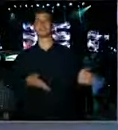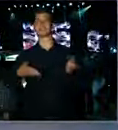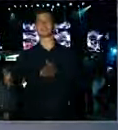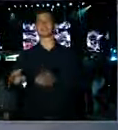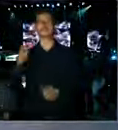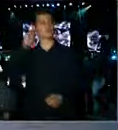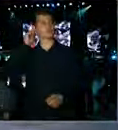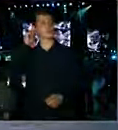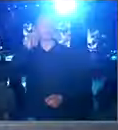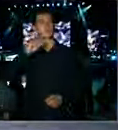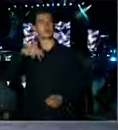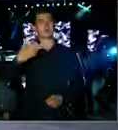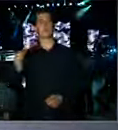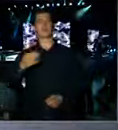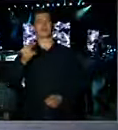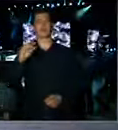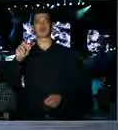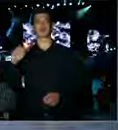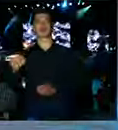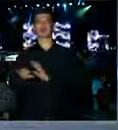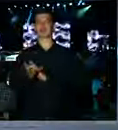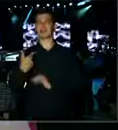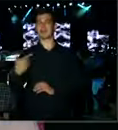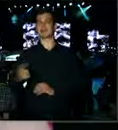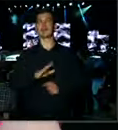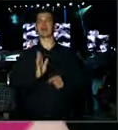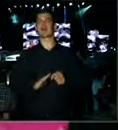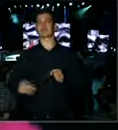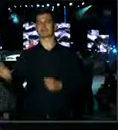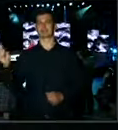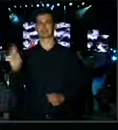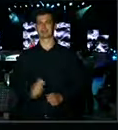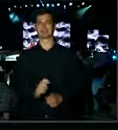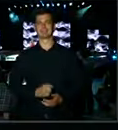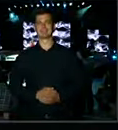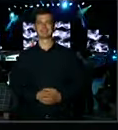Widzimy Paulinę Narożnik, lat 19, z Radomia.